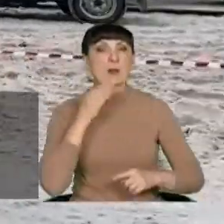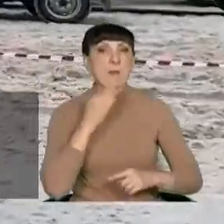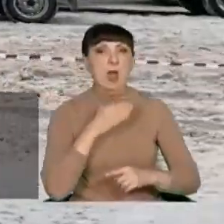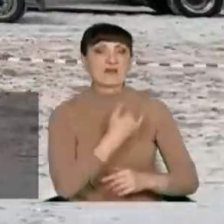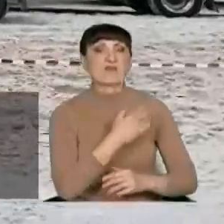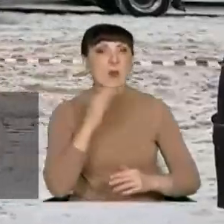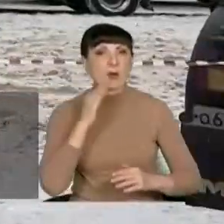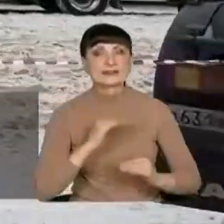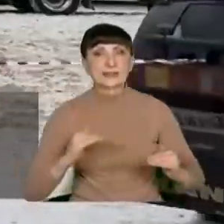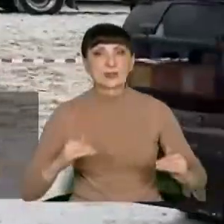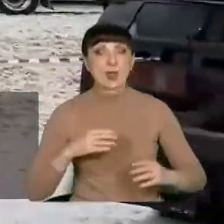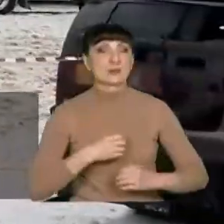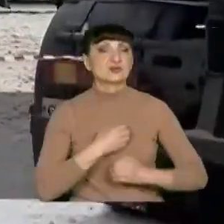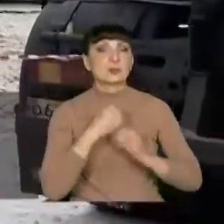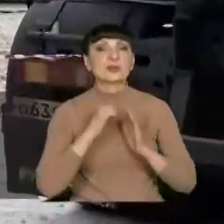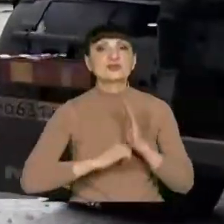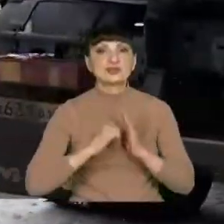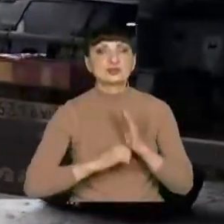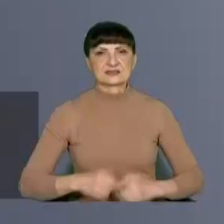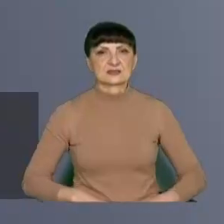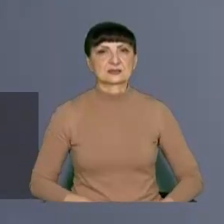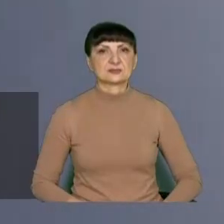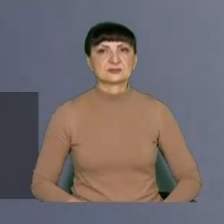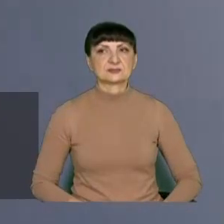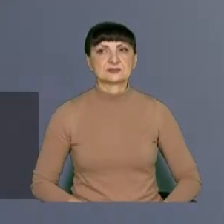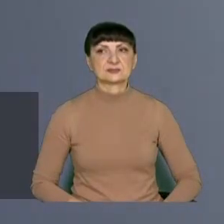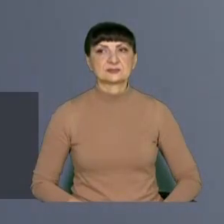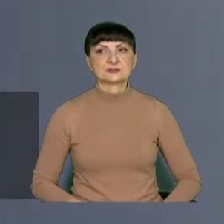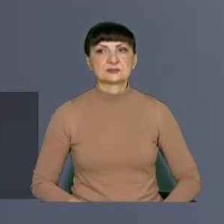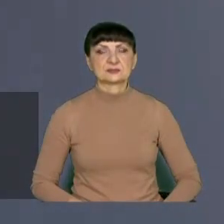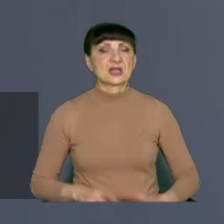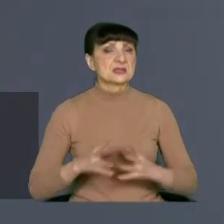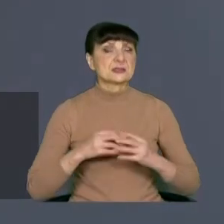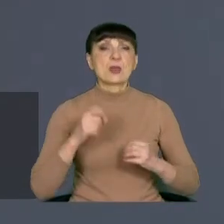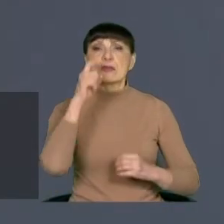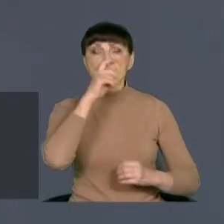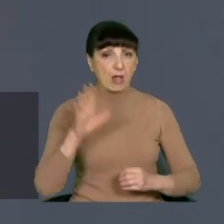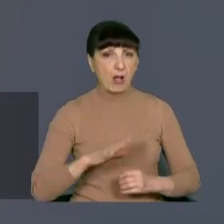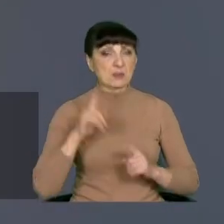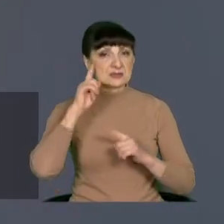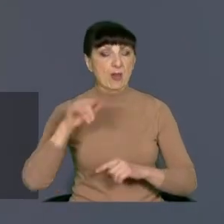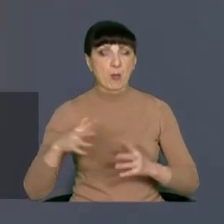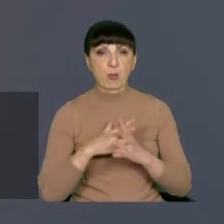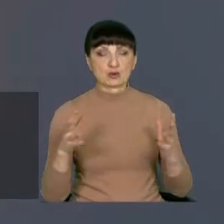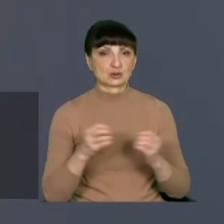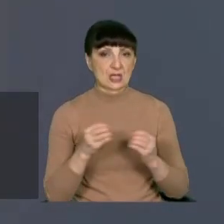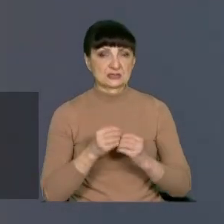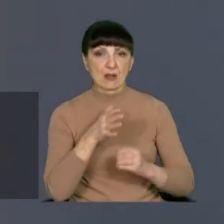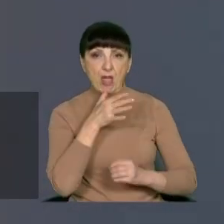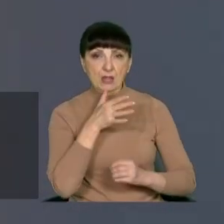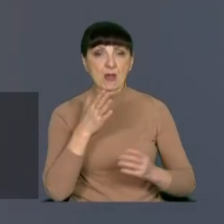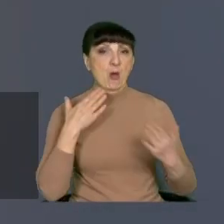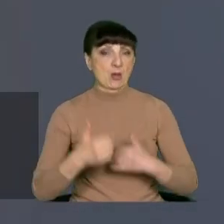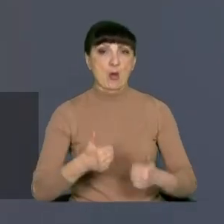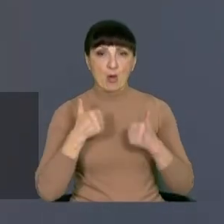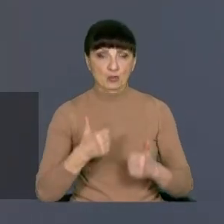могла стать травля со стороны одноклассников. Семья неплохая. Мы знаем их больше 10 лет. Всегда в хороших отношениях.